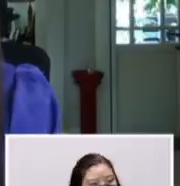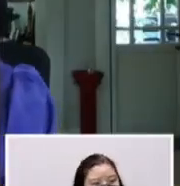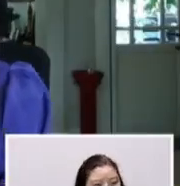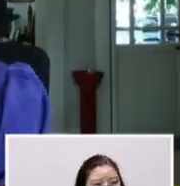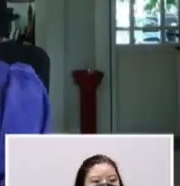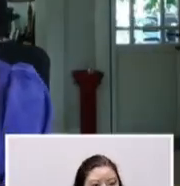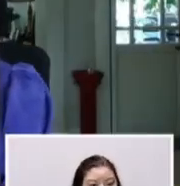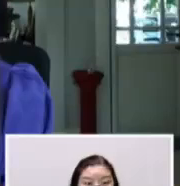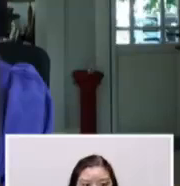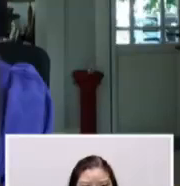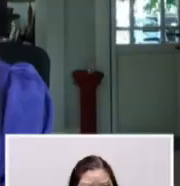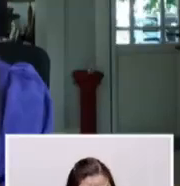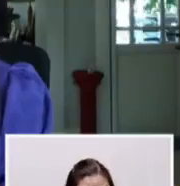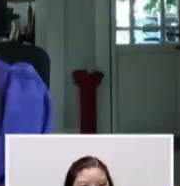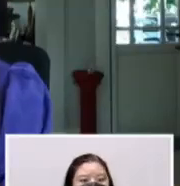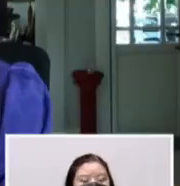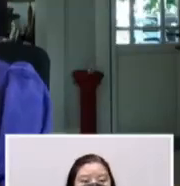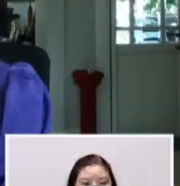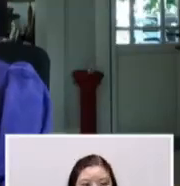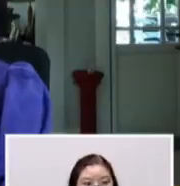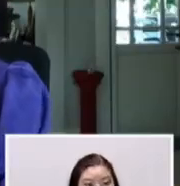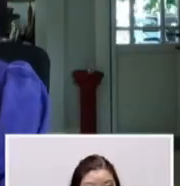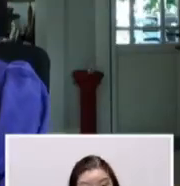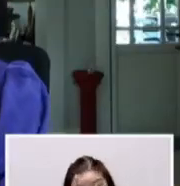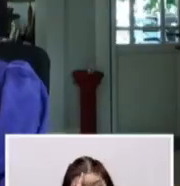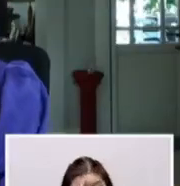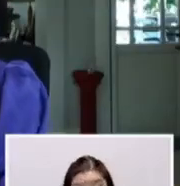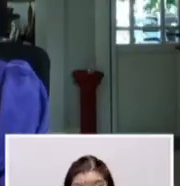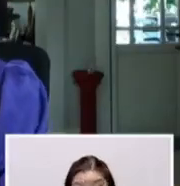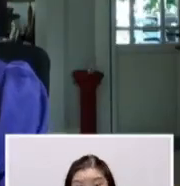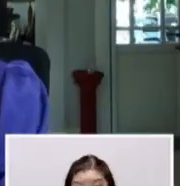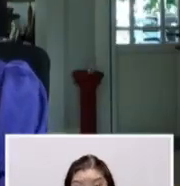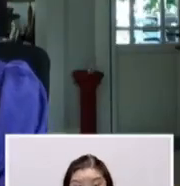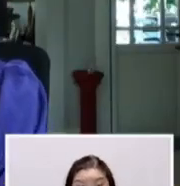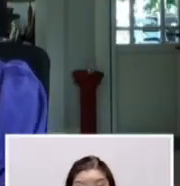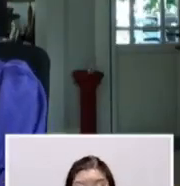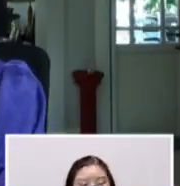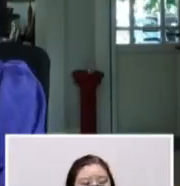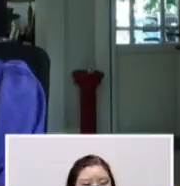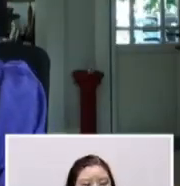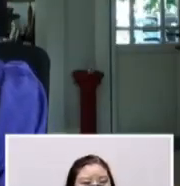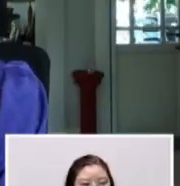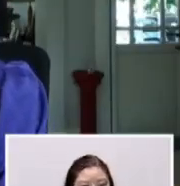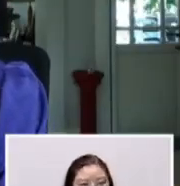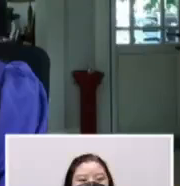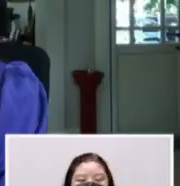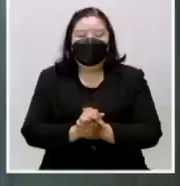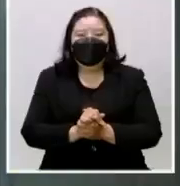นั้นกลับมาสู่วงเจรจาที่มีฝรั่งเศสกับเยอรมนีเป็นผู้นำด้วยติดตามรายละเอียดพร้อมๆกันเลยค่ะ เชิญ